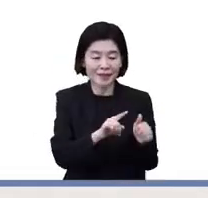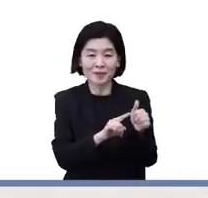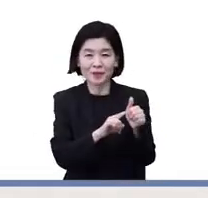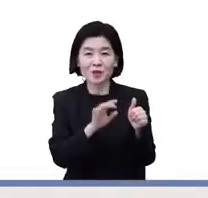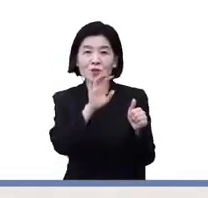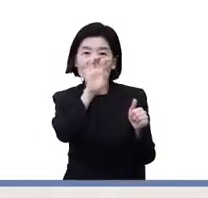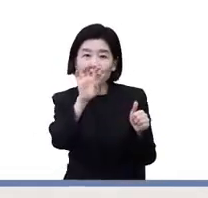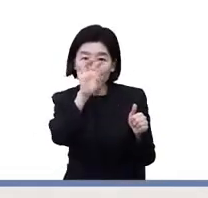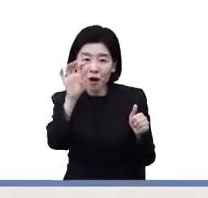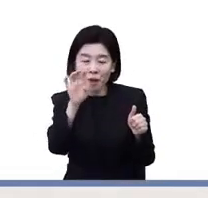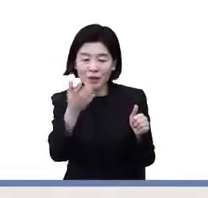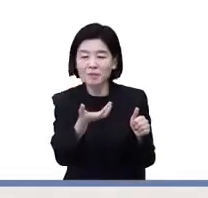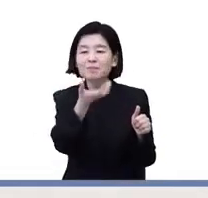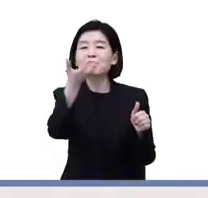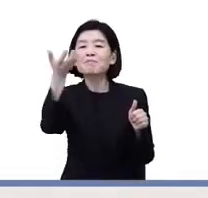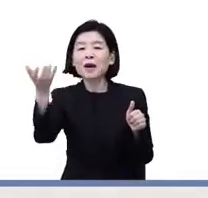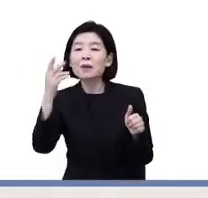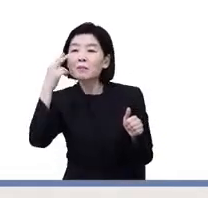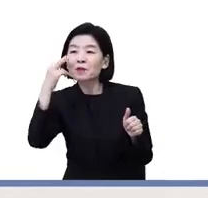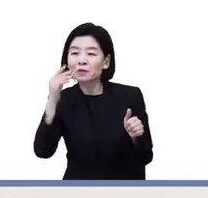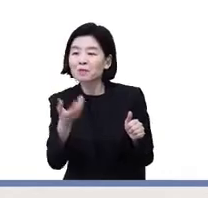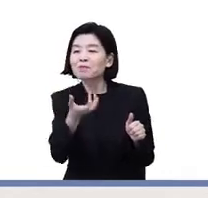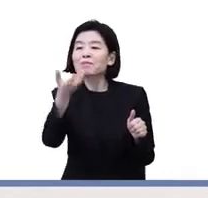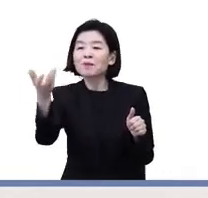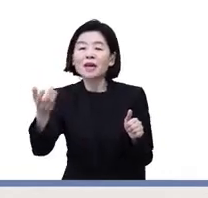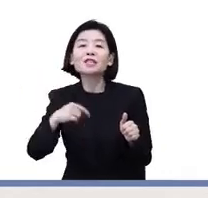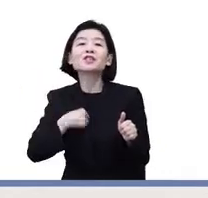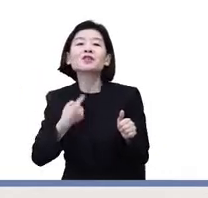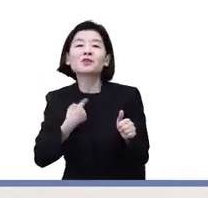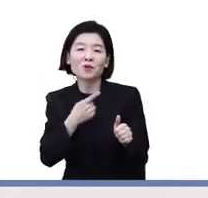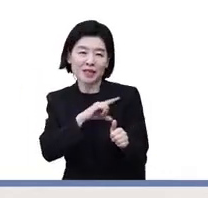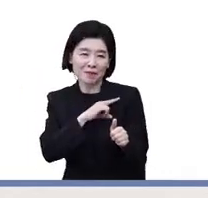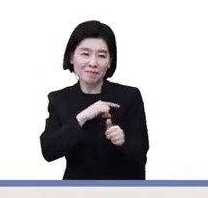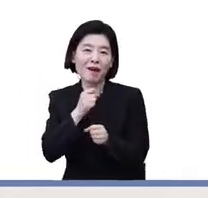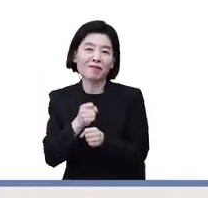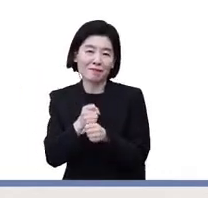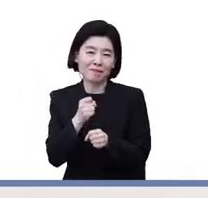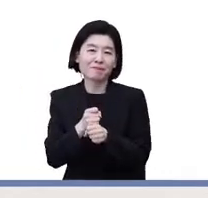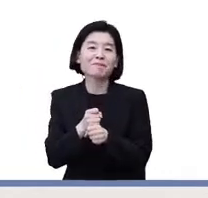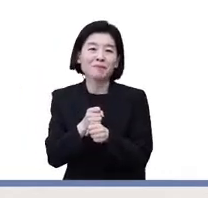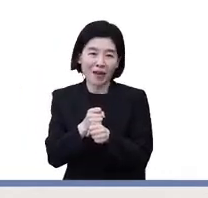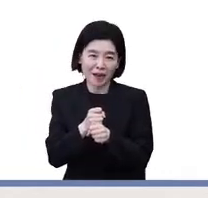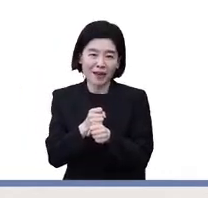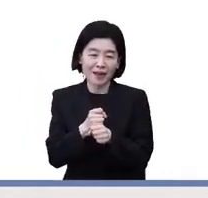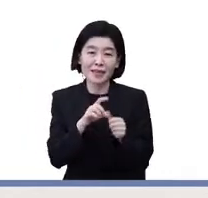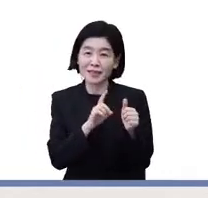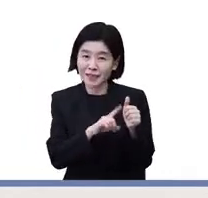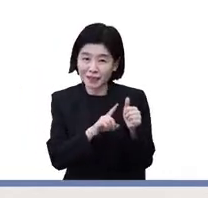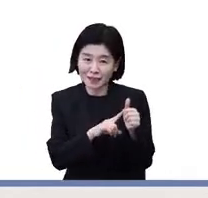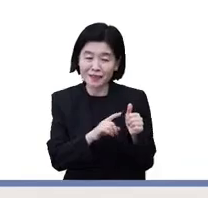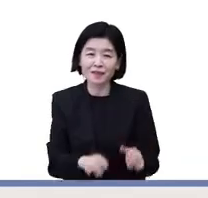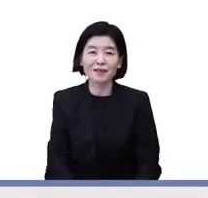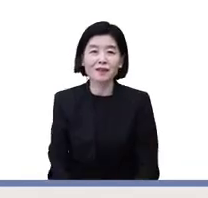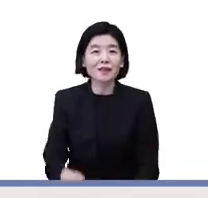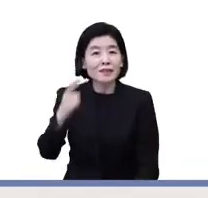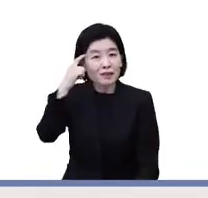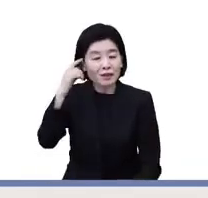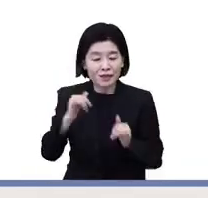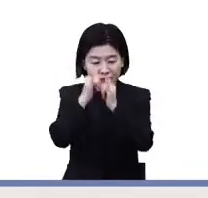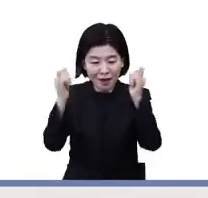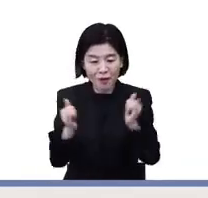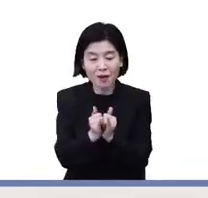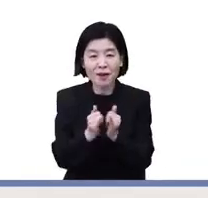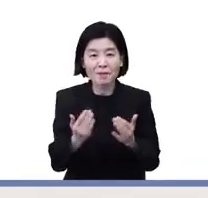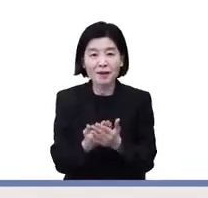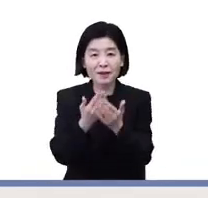하면서 뭔가 좀 새 출발을 해보자 하는 마음에서 본인이 이제 두 번째로 지은 이름입니다. 이분의 정신사회적 발달 단계는